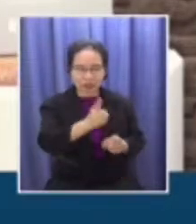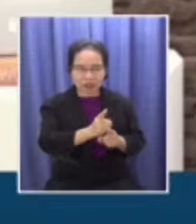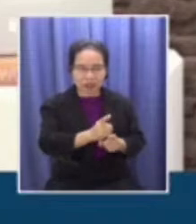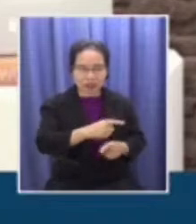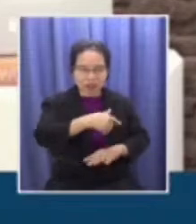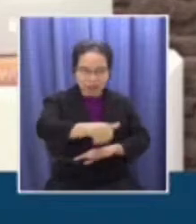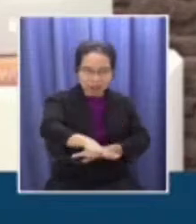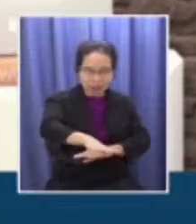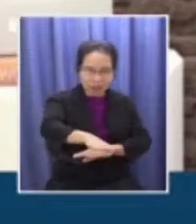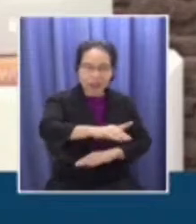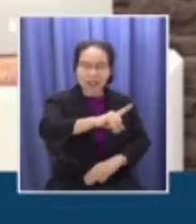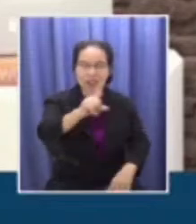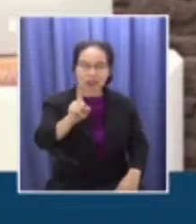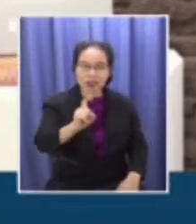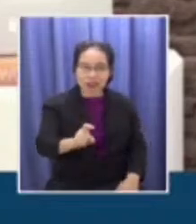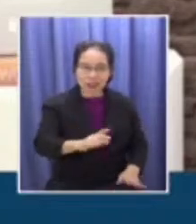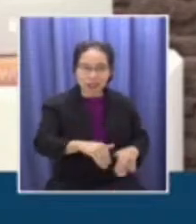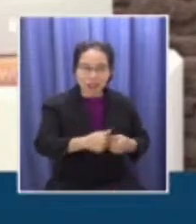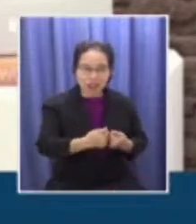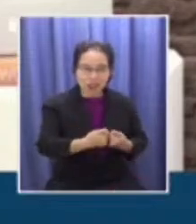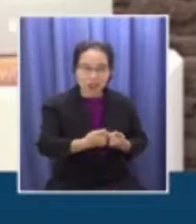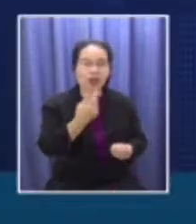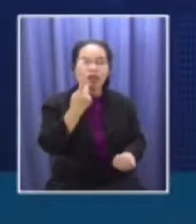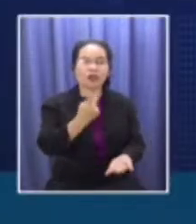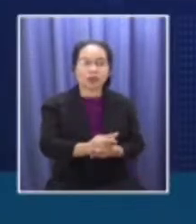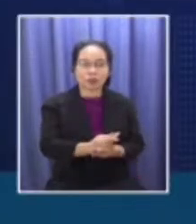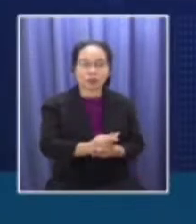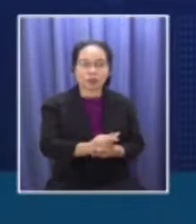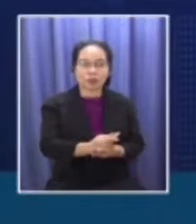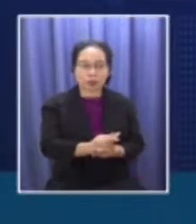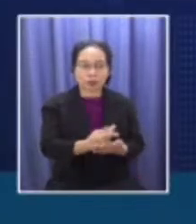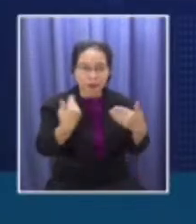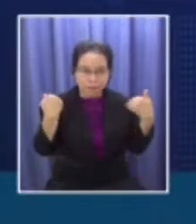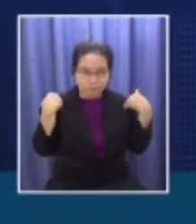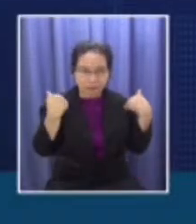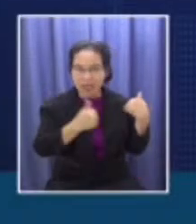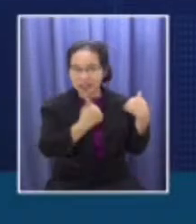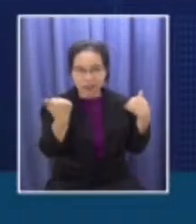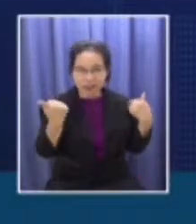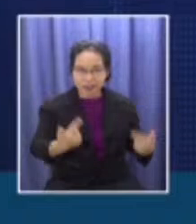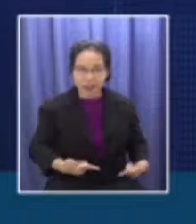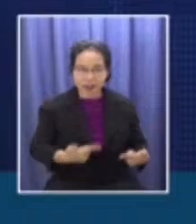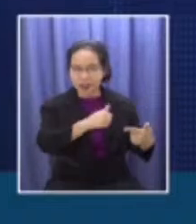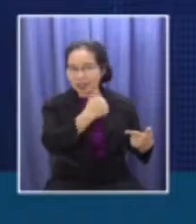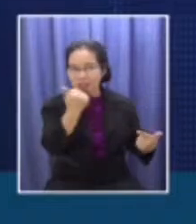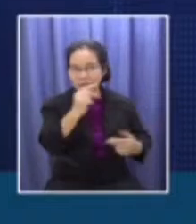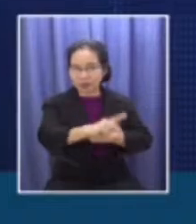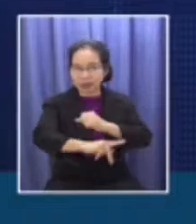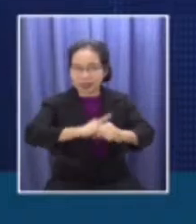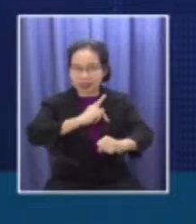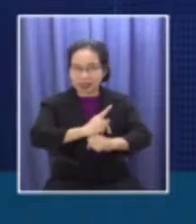Efiri twera kronkron nkrɔfo mpa sɛ obegye di. Una bara ma dwo sɛ me de agya meka ye ne sɛ